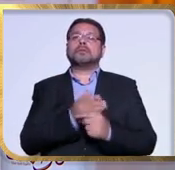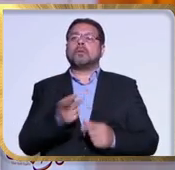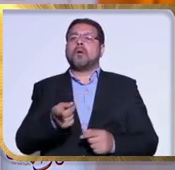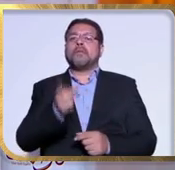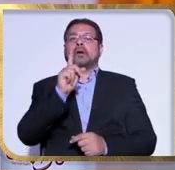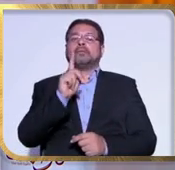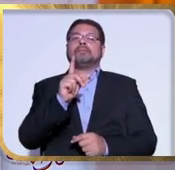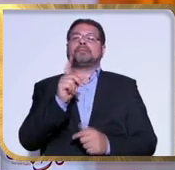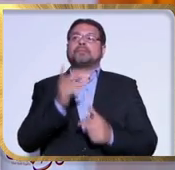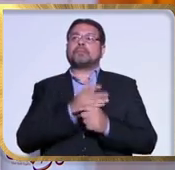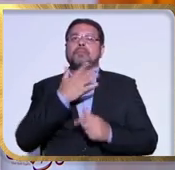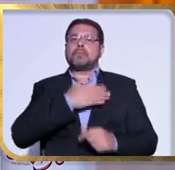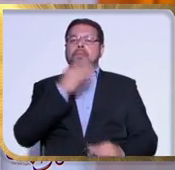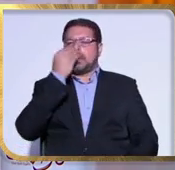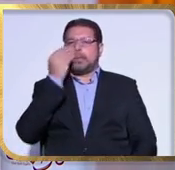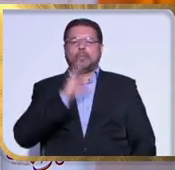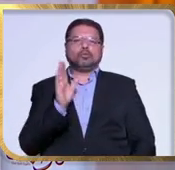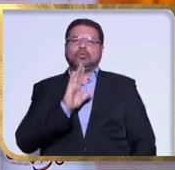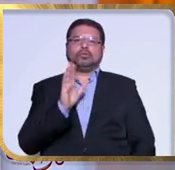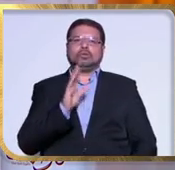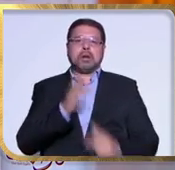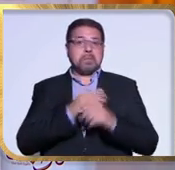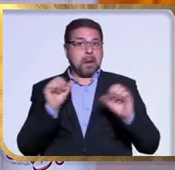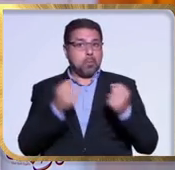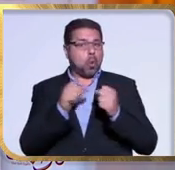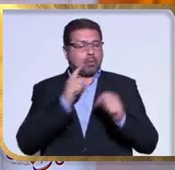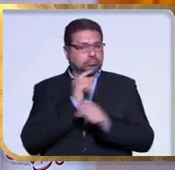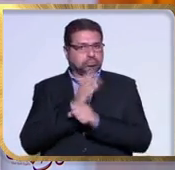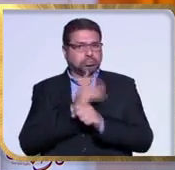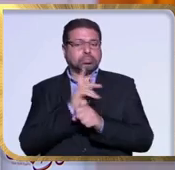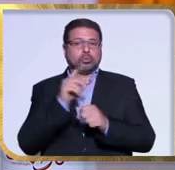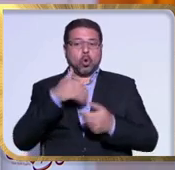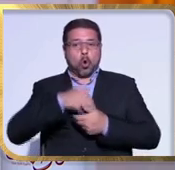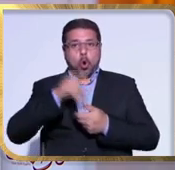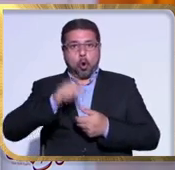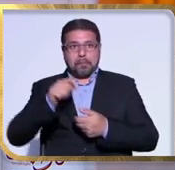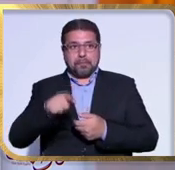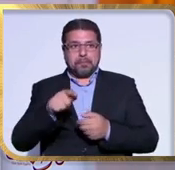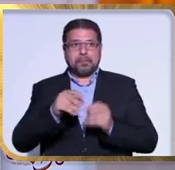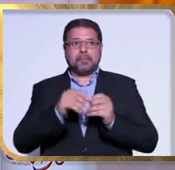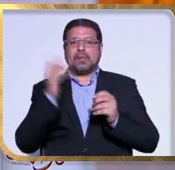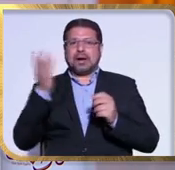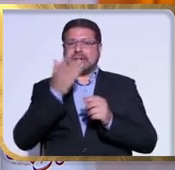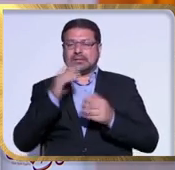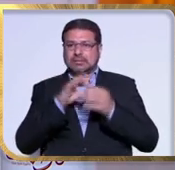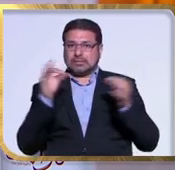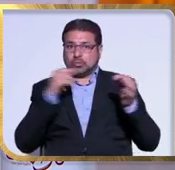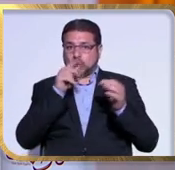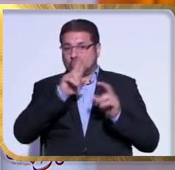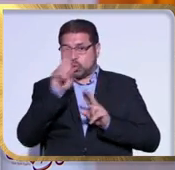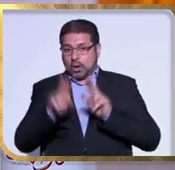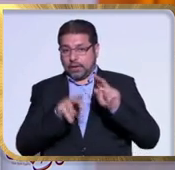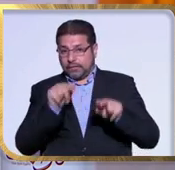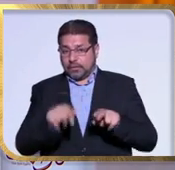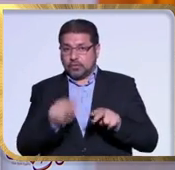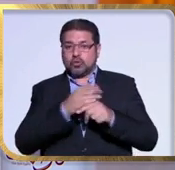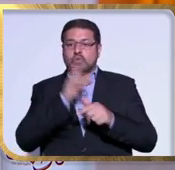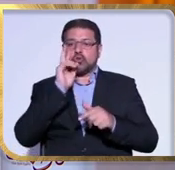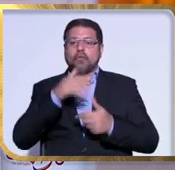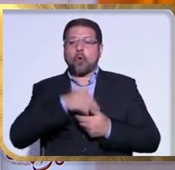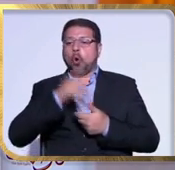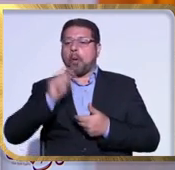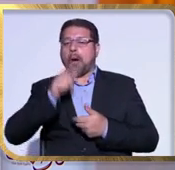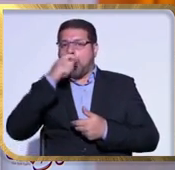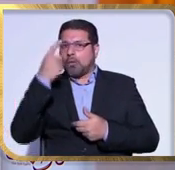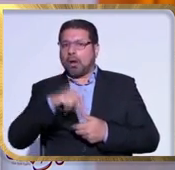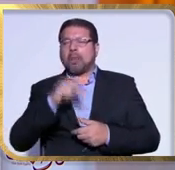منفردا مكروه وليس ممنوع يبقى حكم حكم اي مساله احنا بنسال فيها بنشوف حكمها ايه